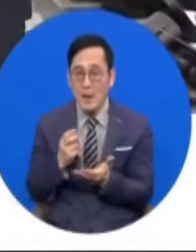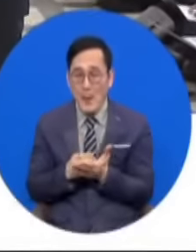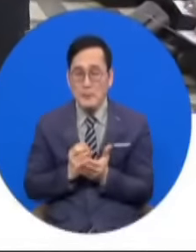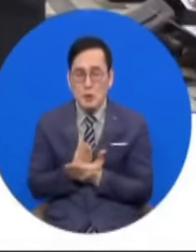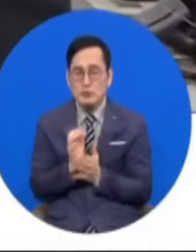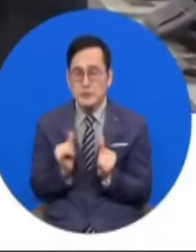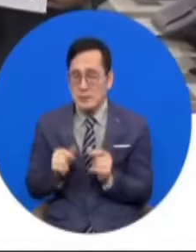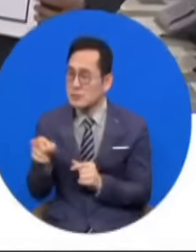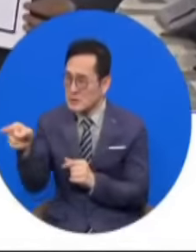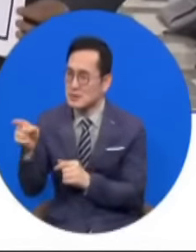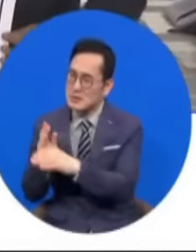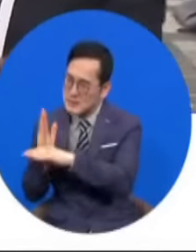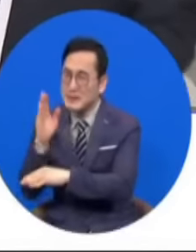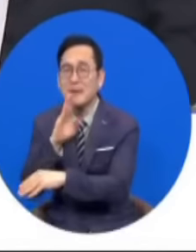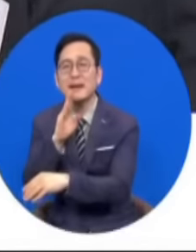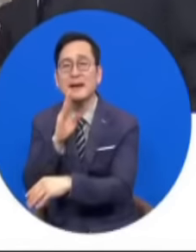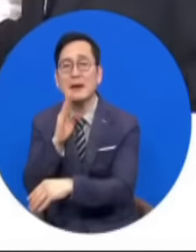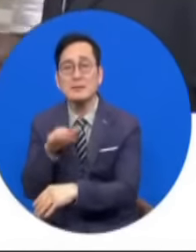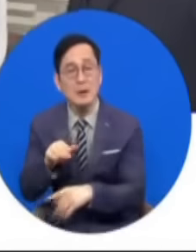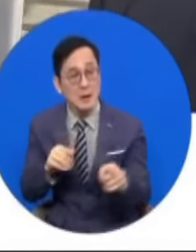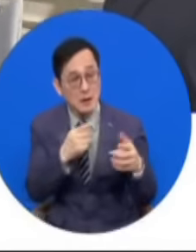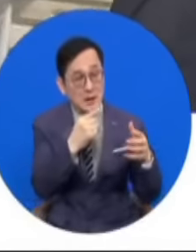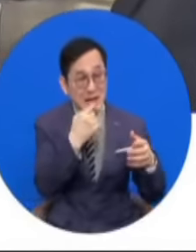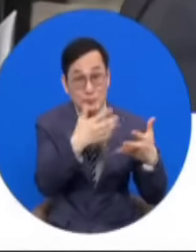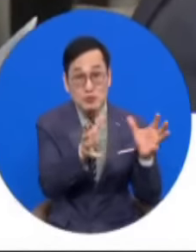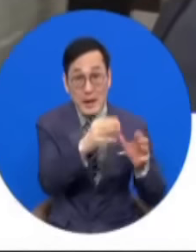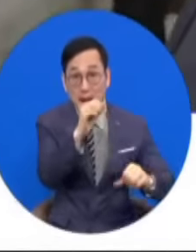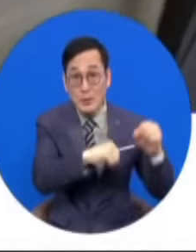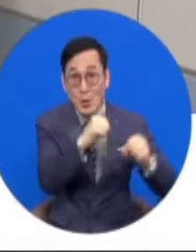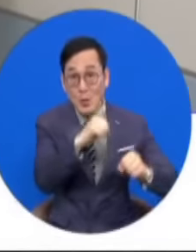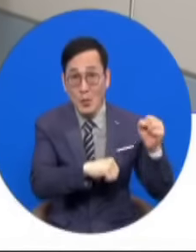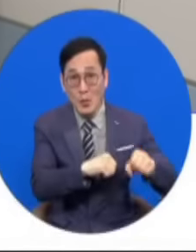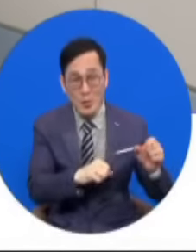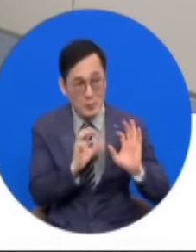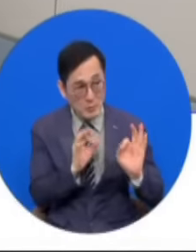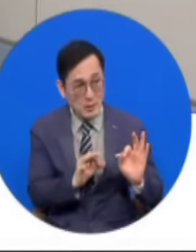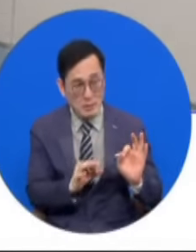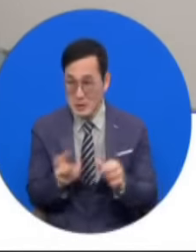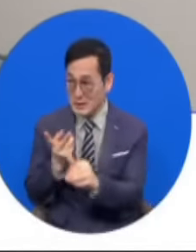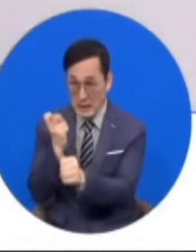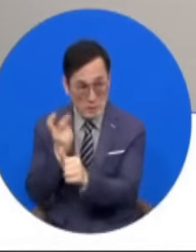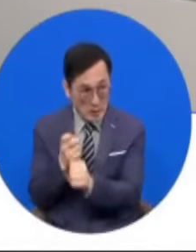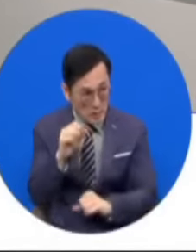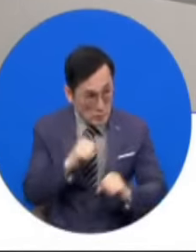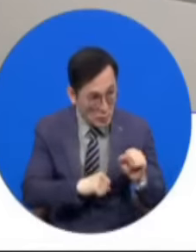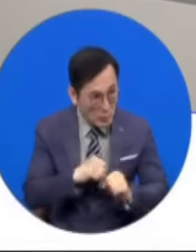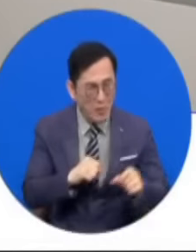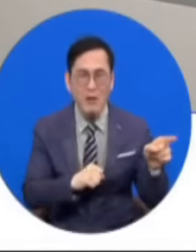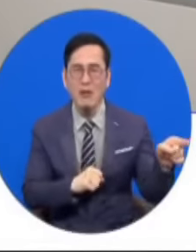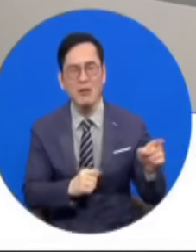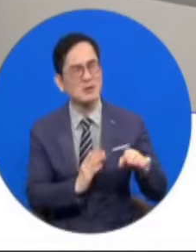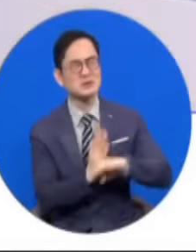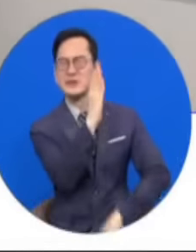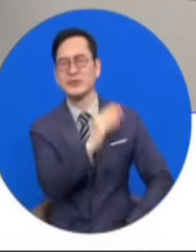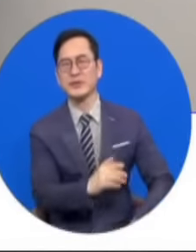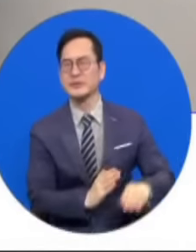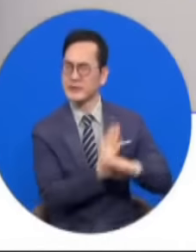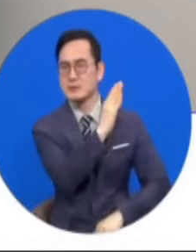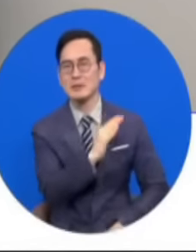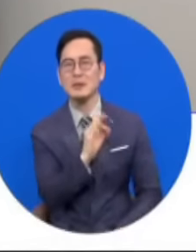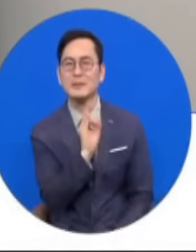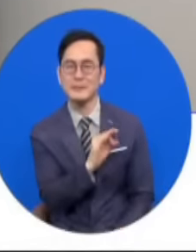민주당 지나치다 저기 탄핵이 가능한 처사인가 전혀 탄핵이 될만한 사유가 아닌데도 불구하고 입법권이 과도한